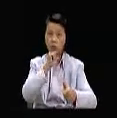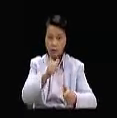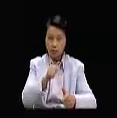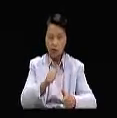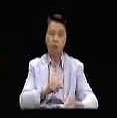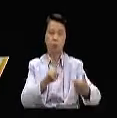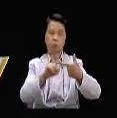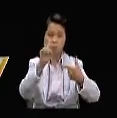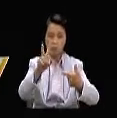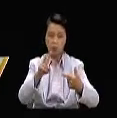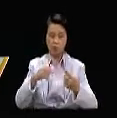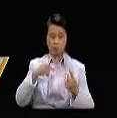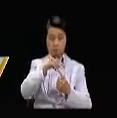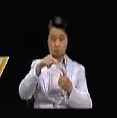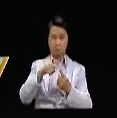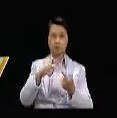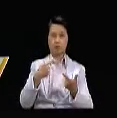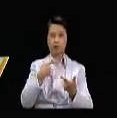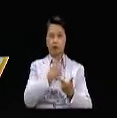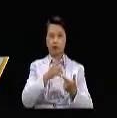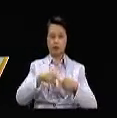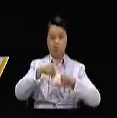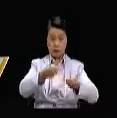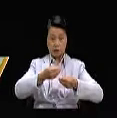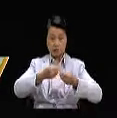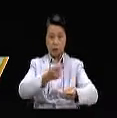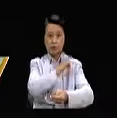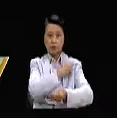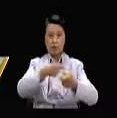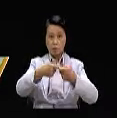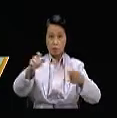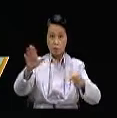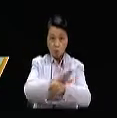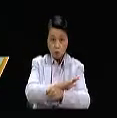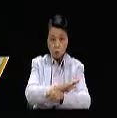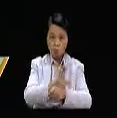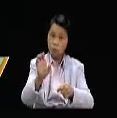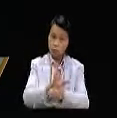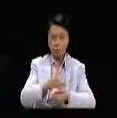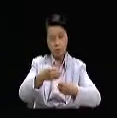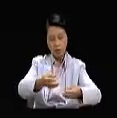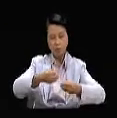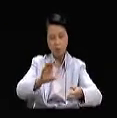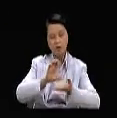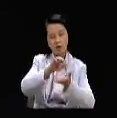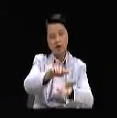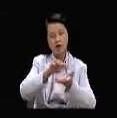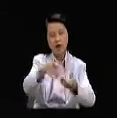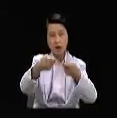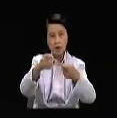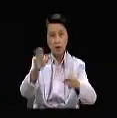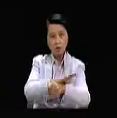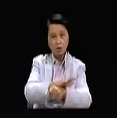bila kita sediakan nampak tenaga mencukupi Adakah itu eh Hai Papa nih